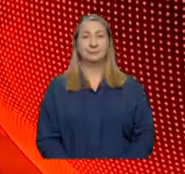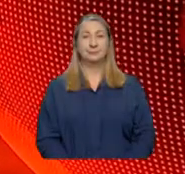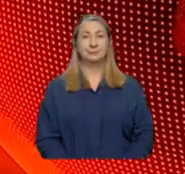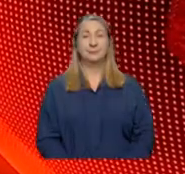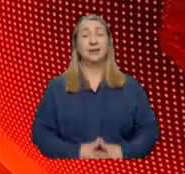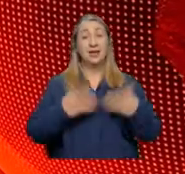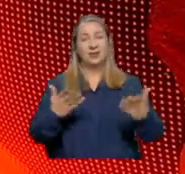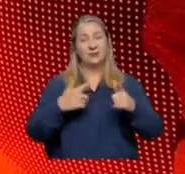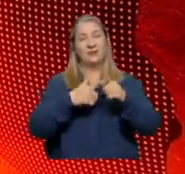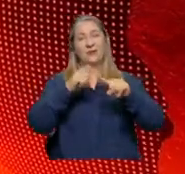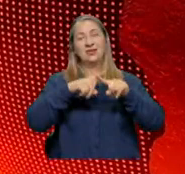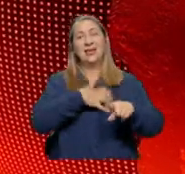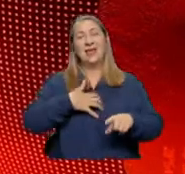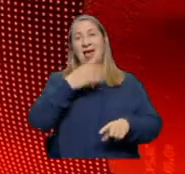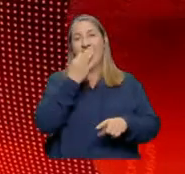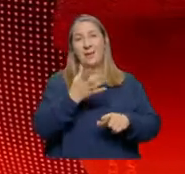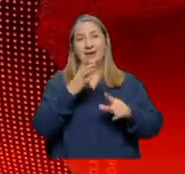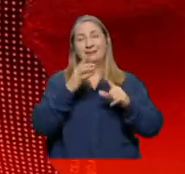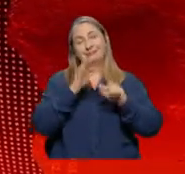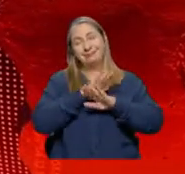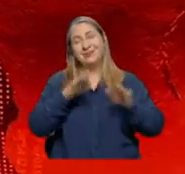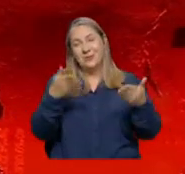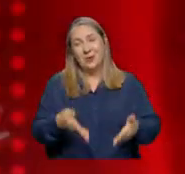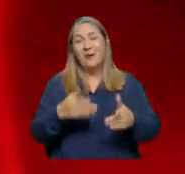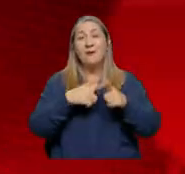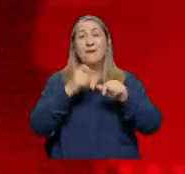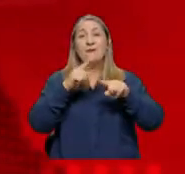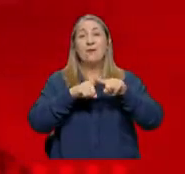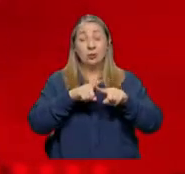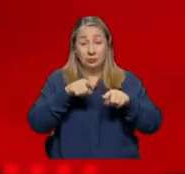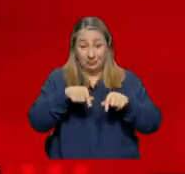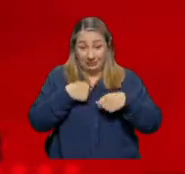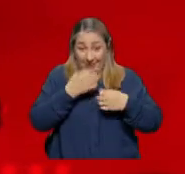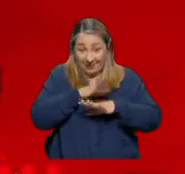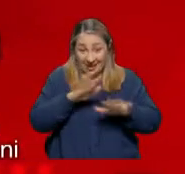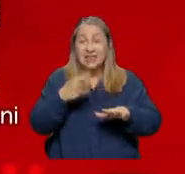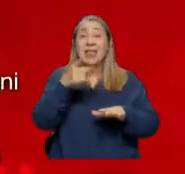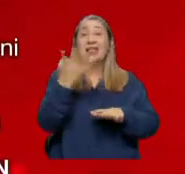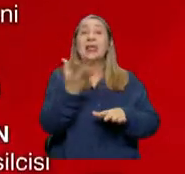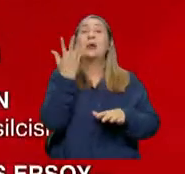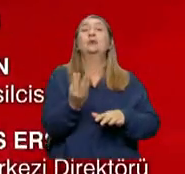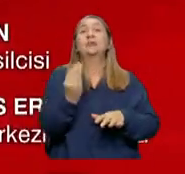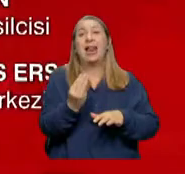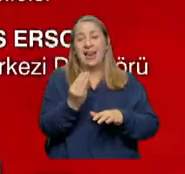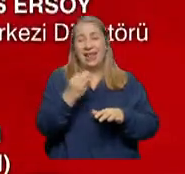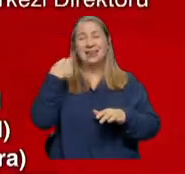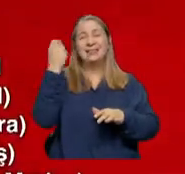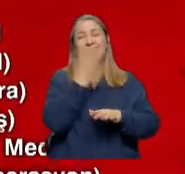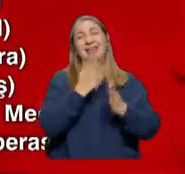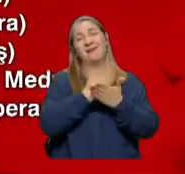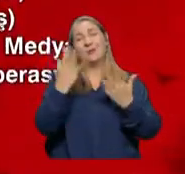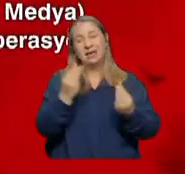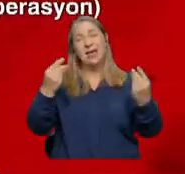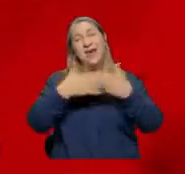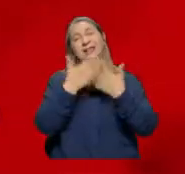Evet efendim Fox ana haber bültenini Burada nokta alıyoruz Fox'ta in senden daha güzelini yeni bölümüyle devam edecek İyidir